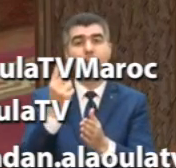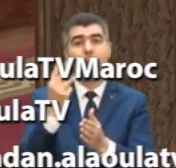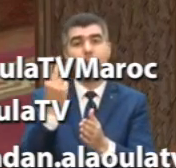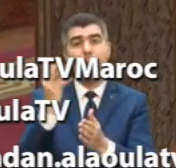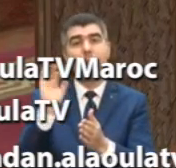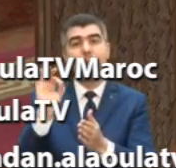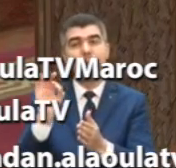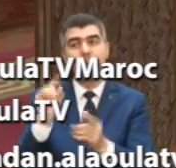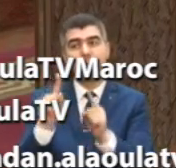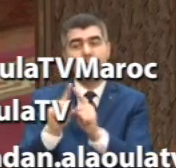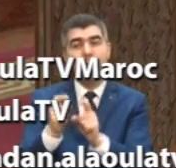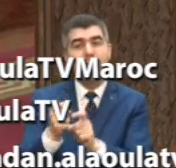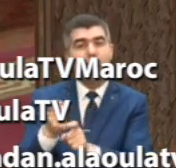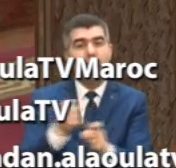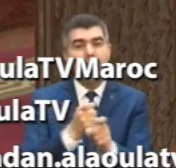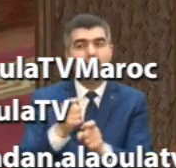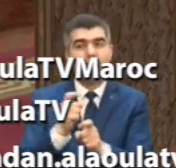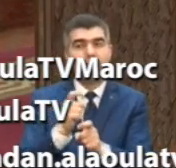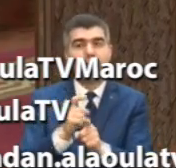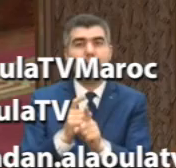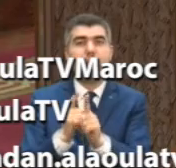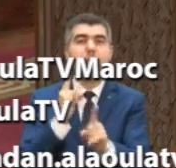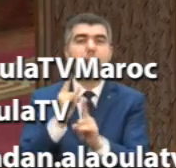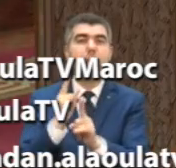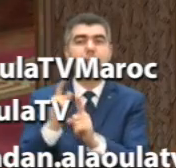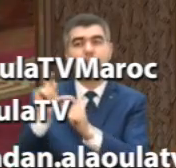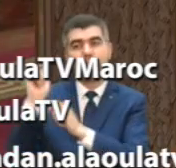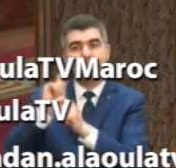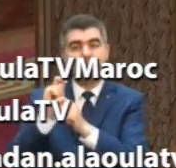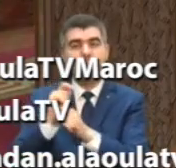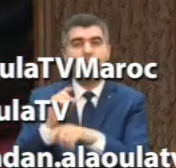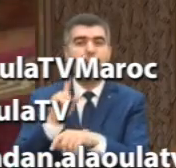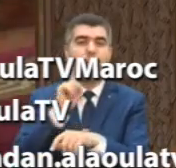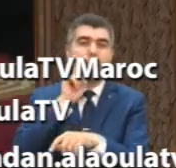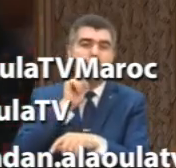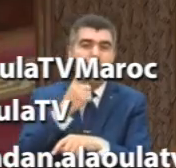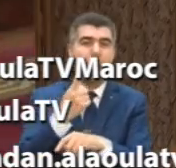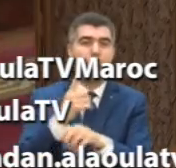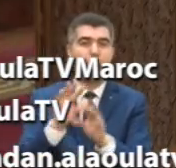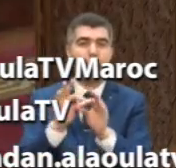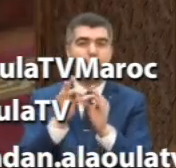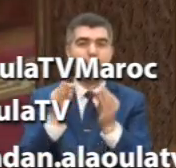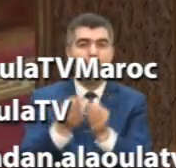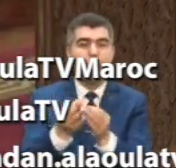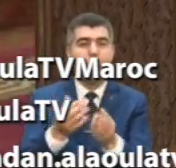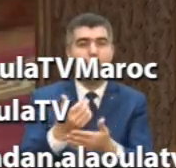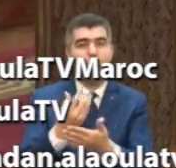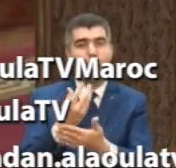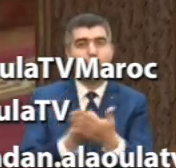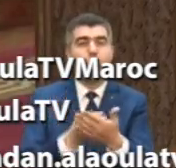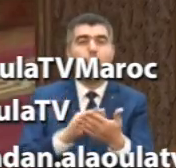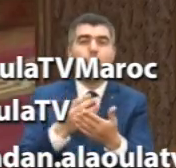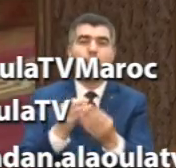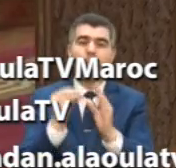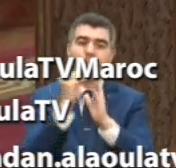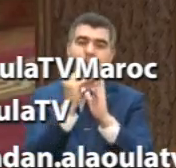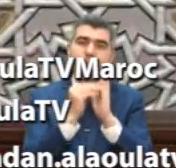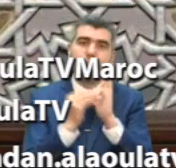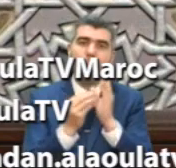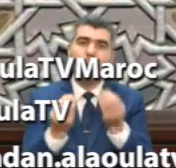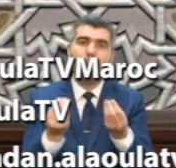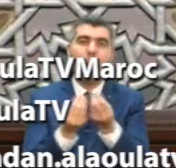51230 من قدماء المقاومين واعضاء جيش التحرير وزوجاتهم وابنائهم وذوي الحقوق المتوفين. شكرا السيد الوزير. مدرجين في هذه